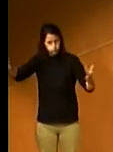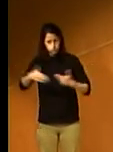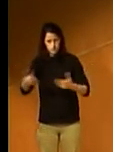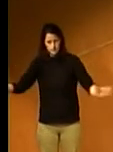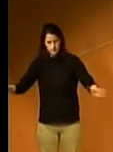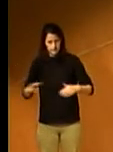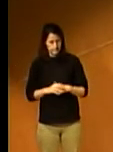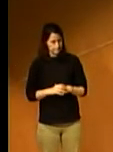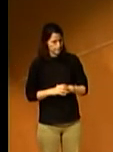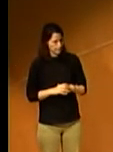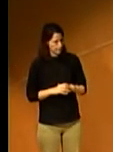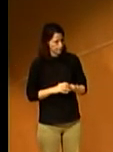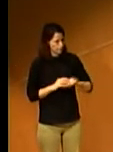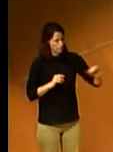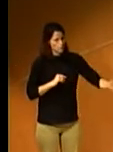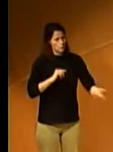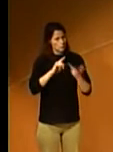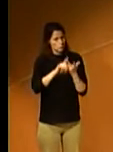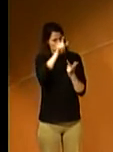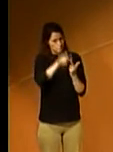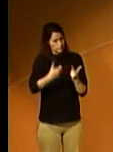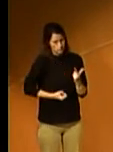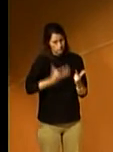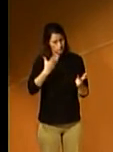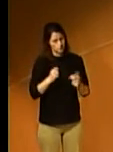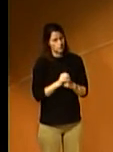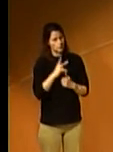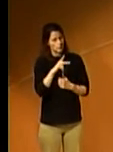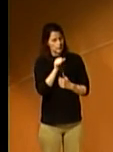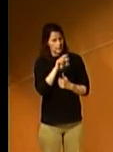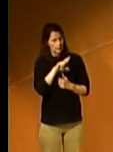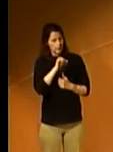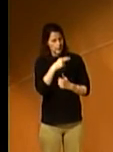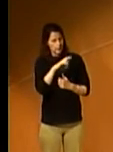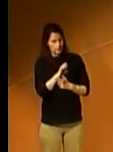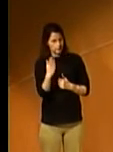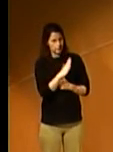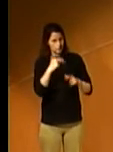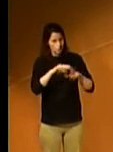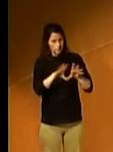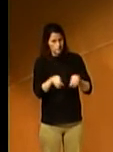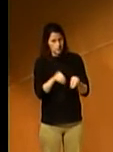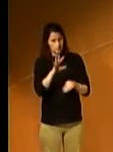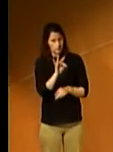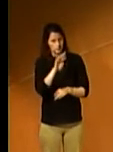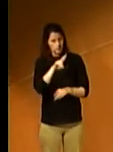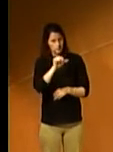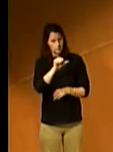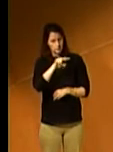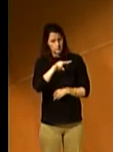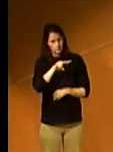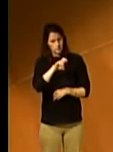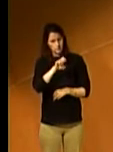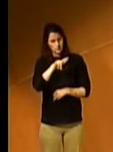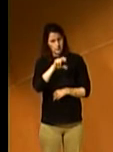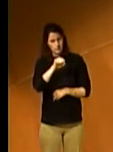Voilà, la troisième intervenante, c'est Karine Traversier, qui travaille à l'IME Montclair-Joie,